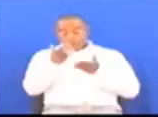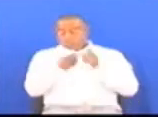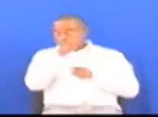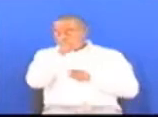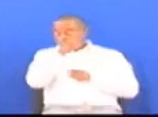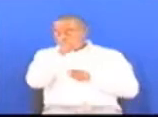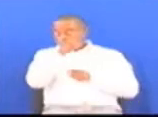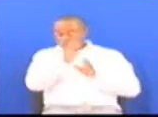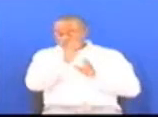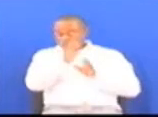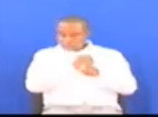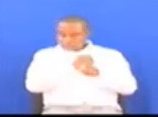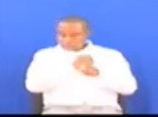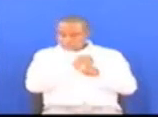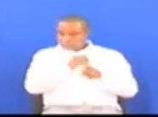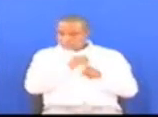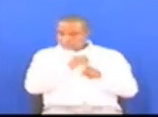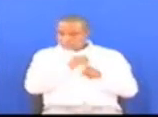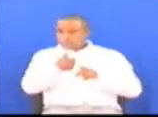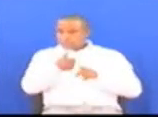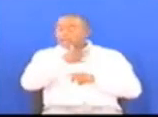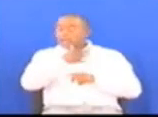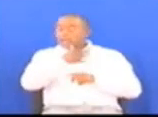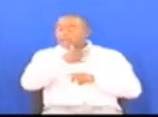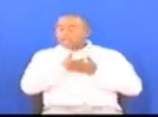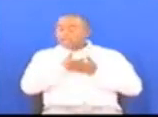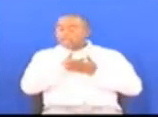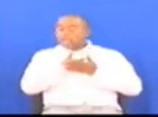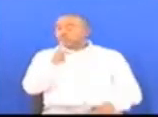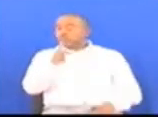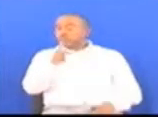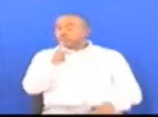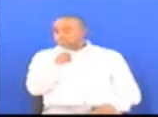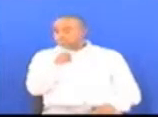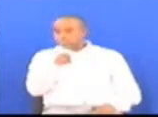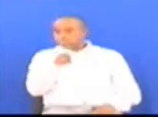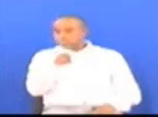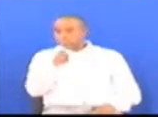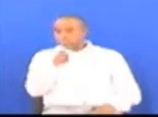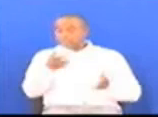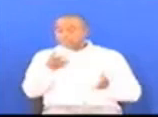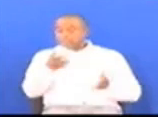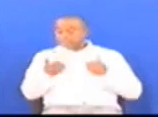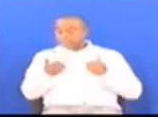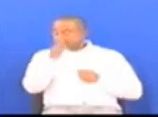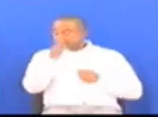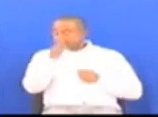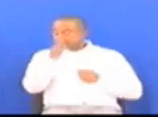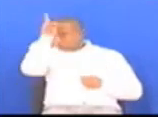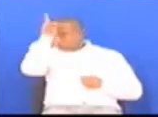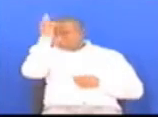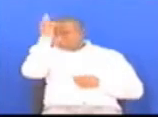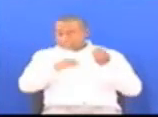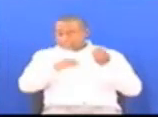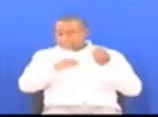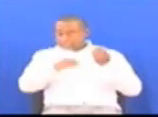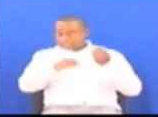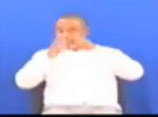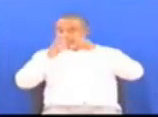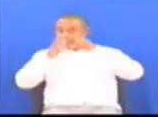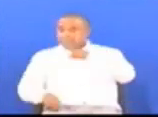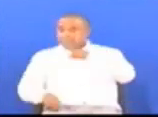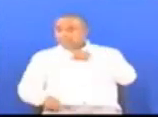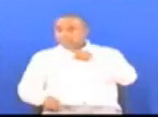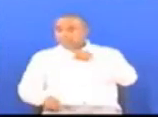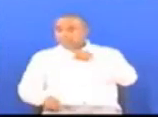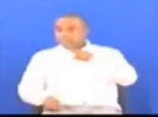mwanasayansi, lakini pia ni mpenda Kiswahili, na sasa hivi anayechangia ni profesa, nikasema kwamba kwa